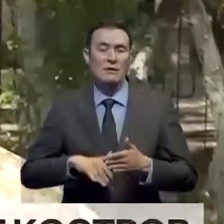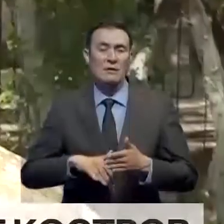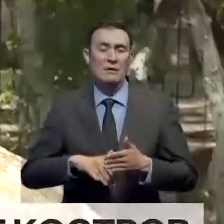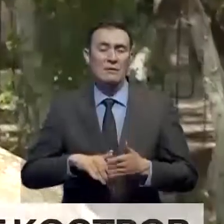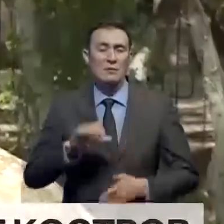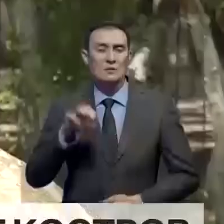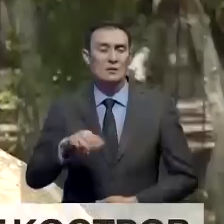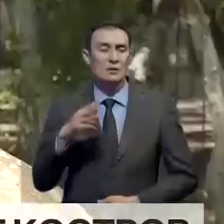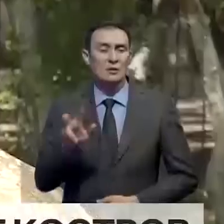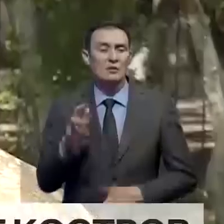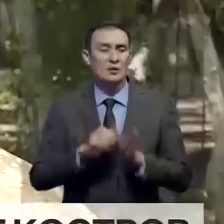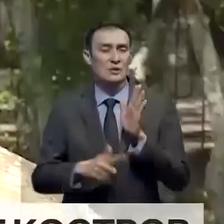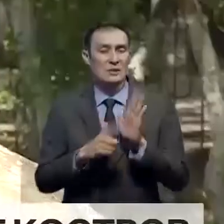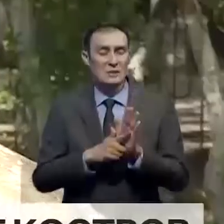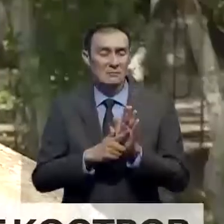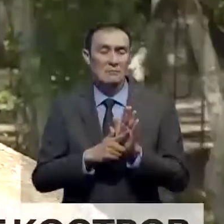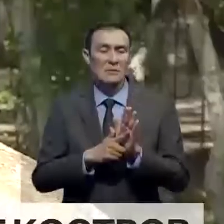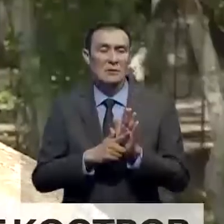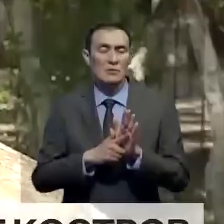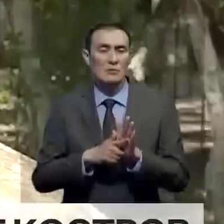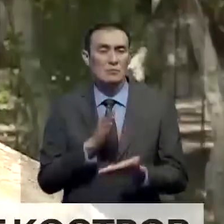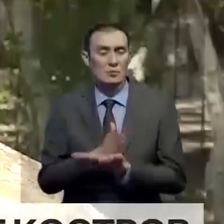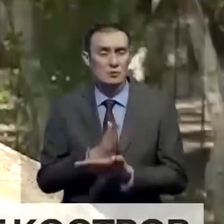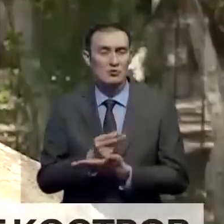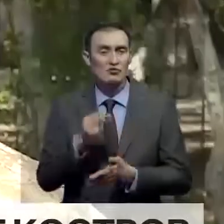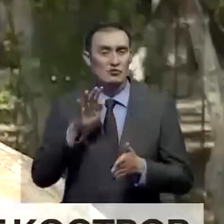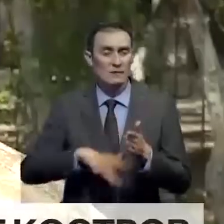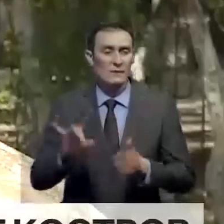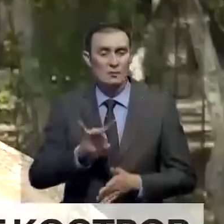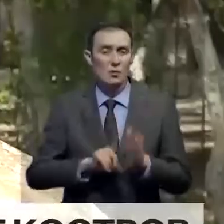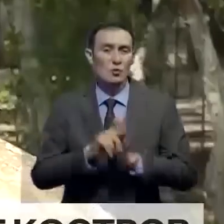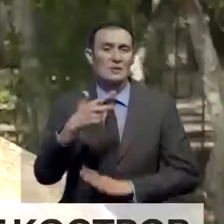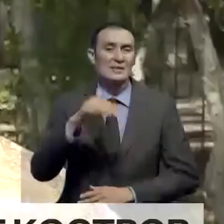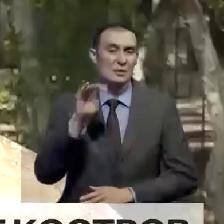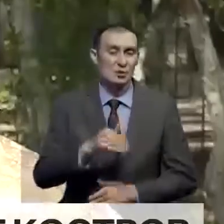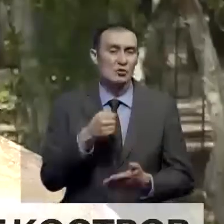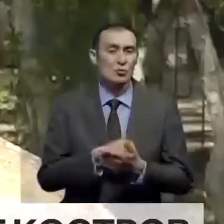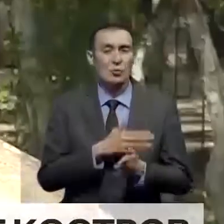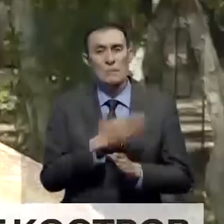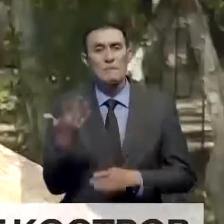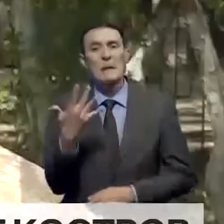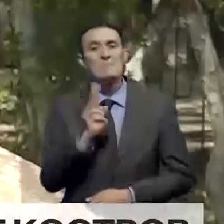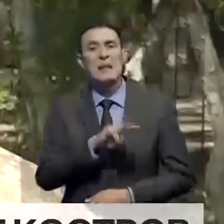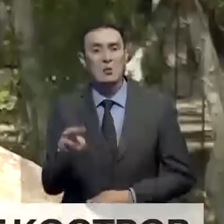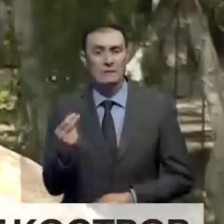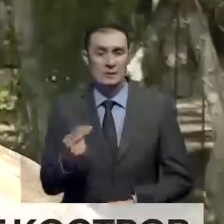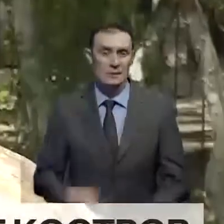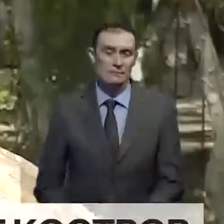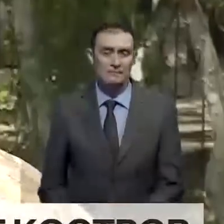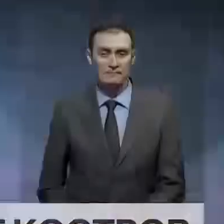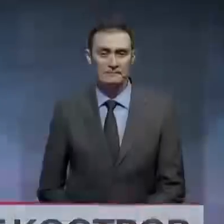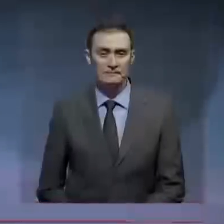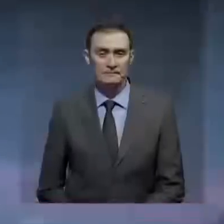ответственность по статье 367, где предусмотрен штраф от 30 тысяч до 5 миллионов тенге.